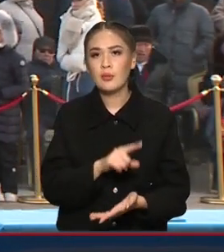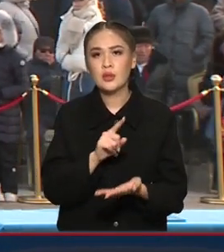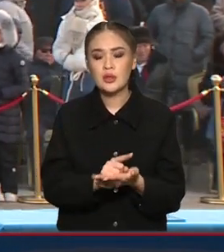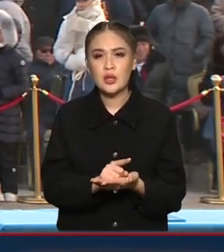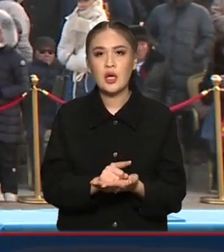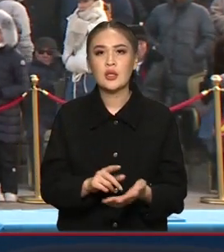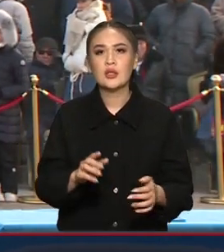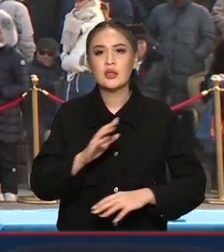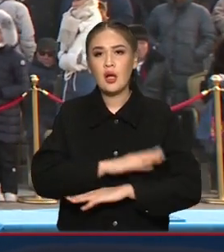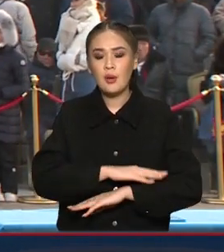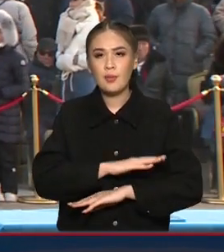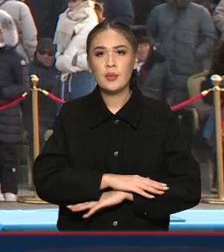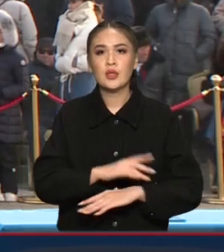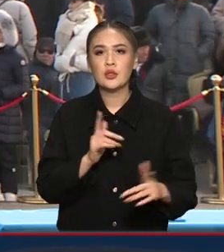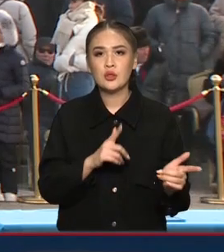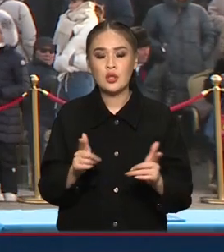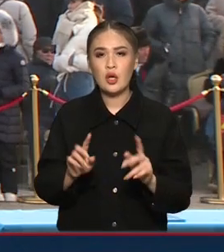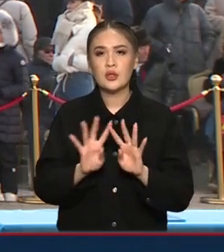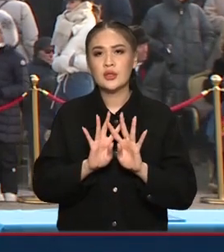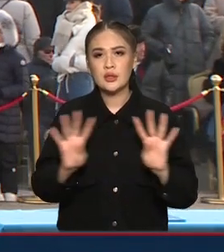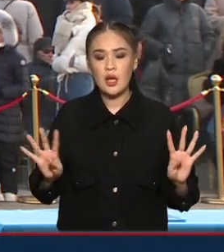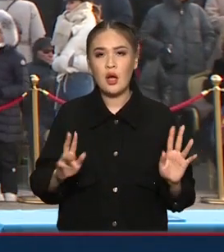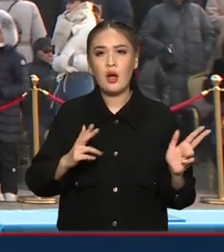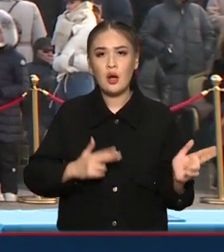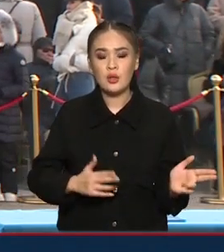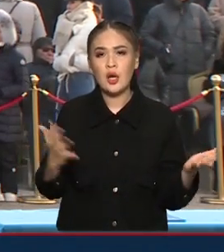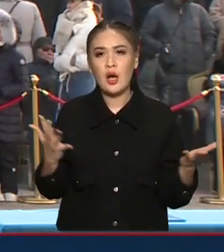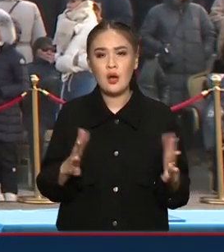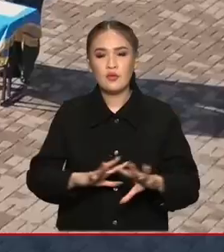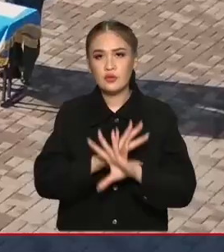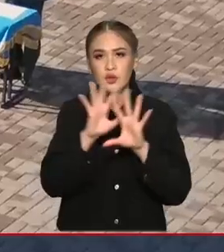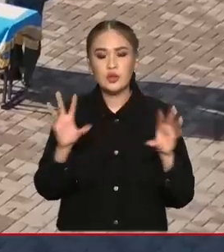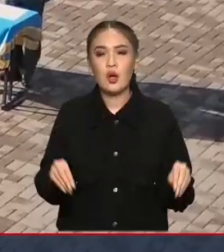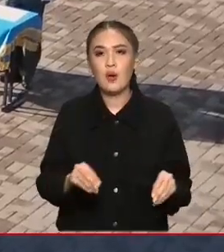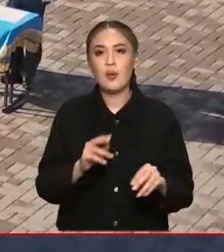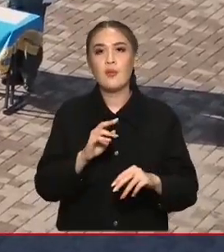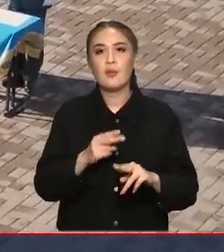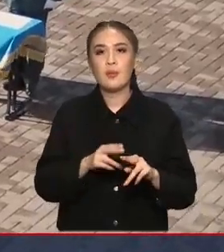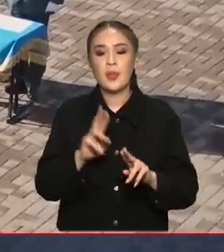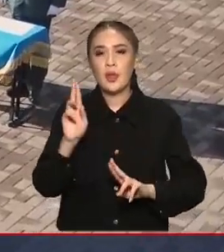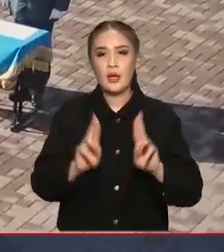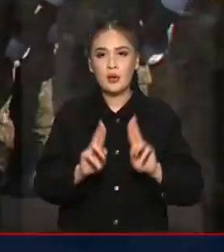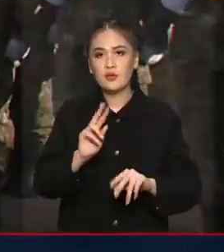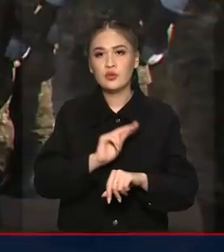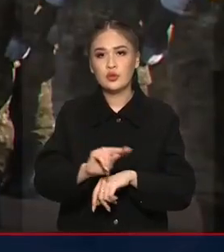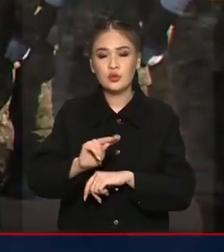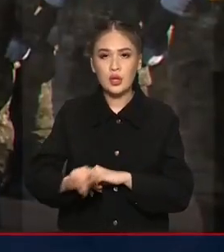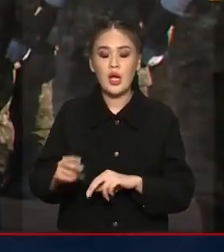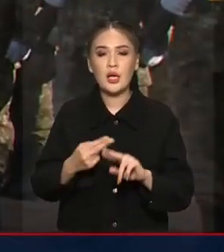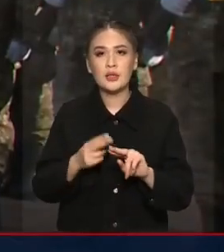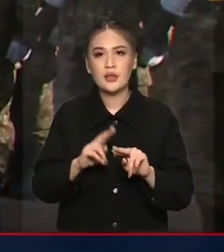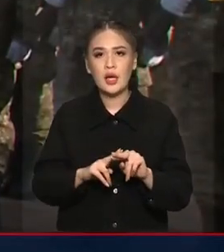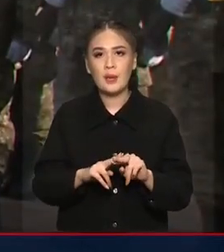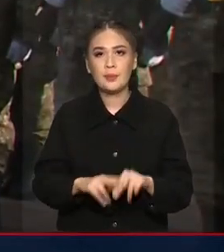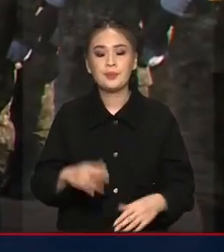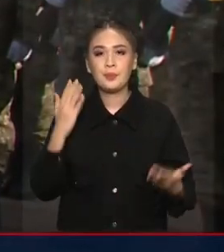Саптық дайындық, саптық қалып, саптық дұрыс, одан қаруды қолдану тәсілдерін үйретеміз. Ал Алматыда 28 гвардияшы панфиловшылар